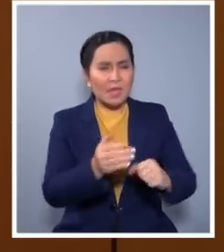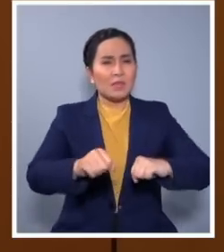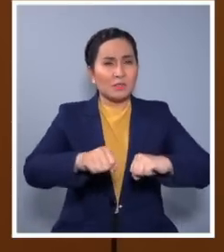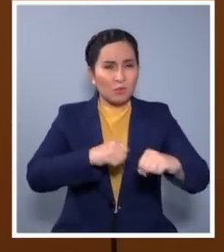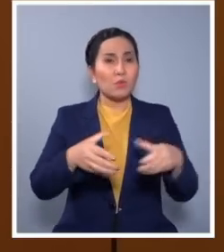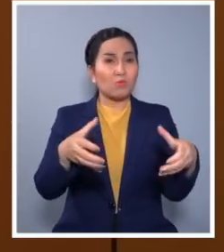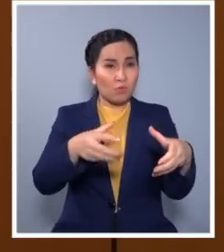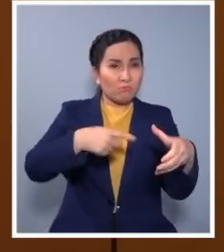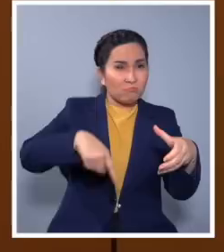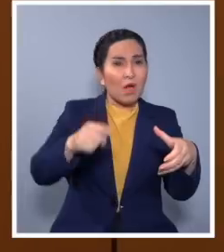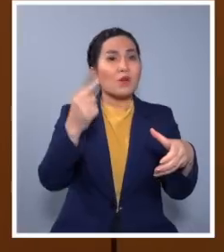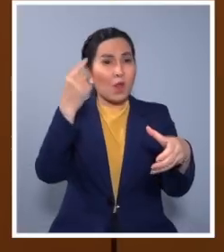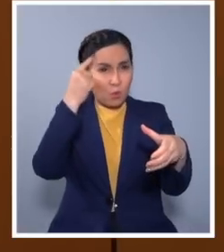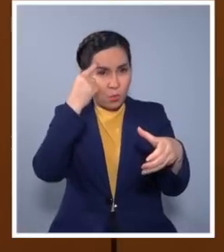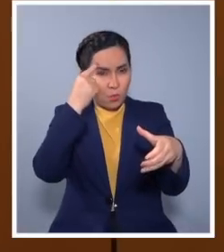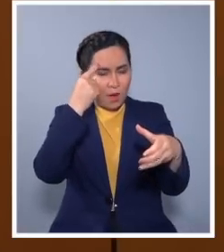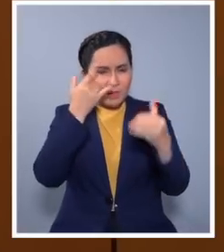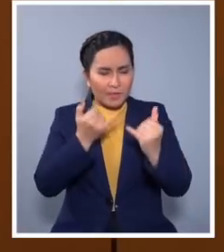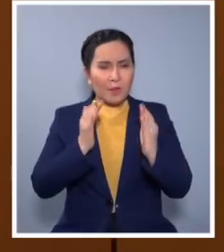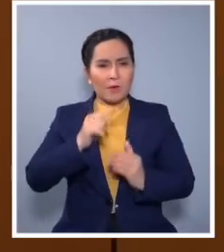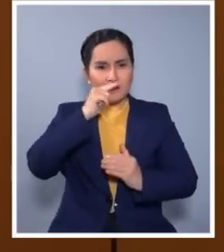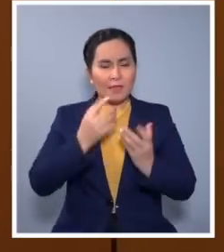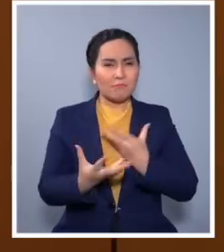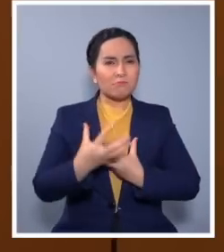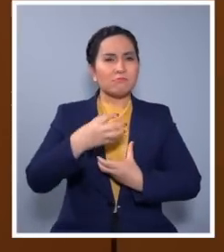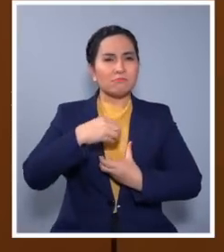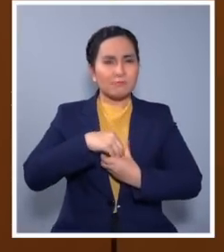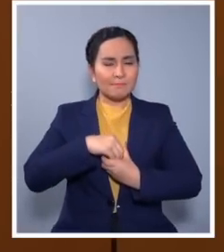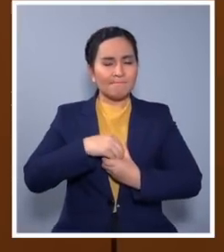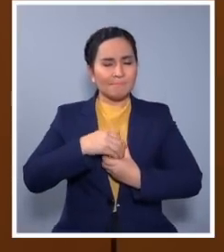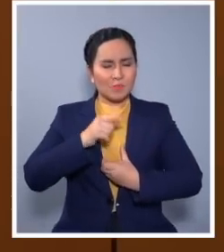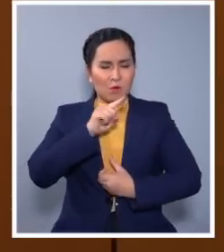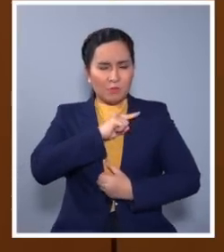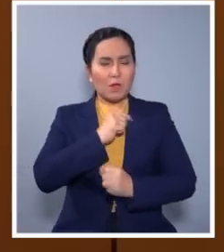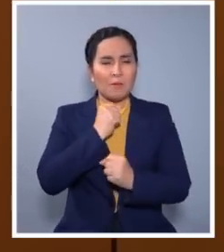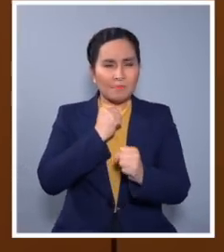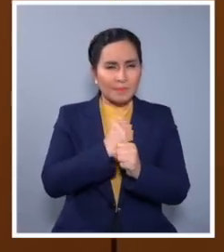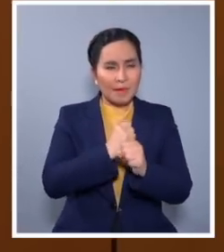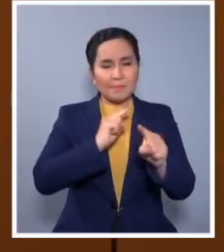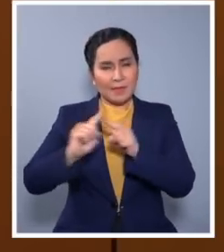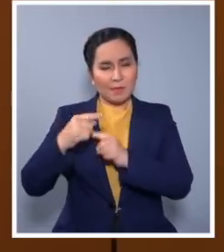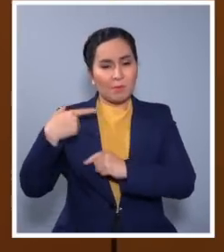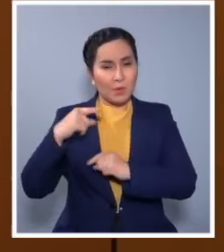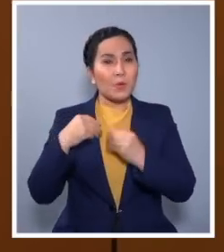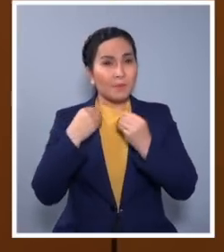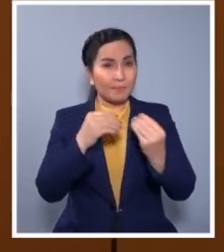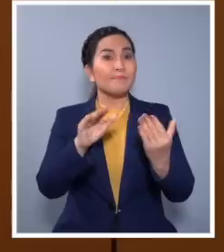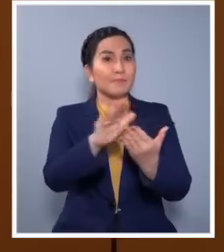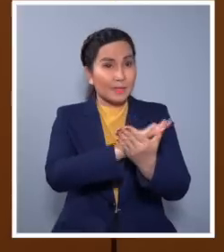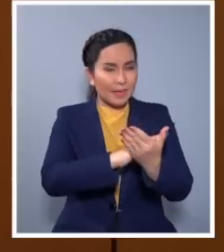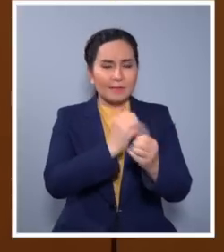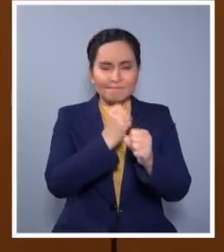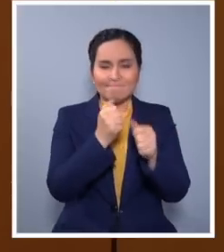ที่เขาเป็นคนไทยเขาต้องทำสิ่งที่เป็นประโยชน์สิ่งที่ดี